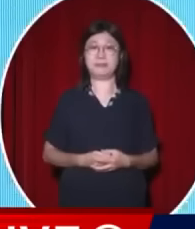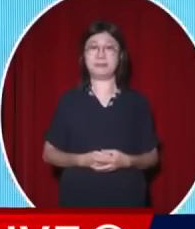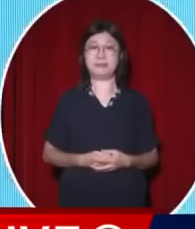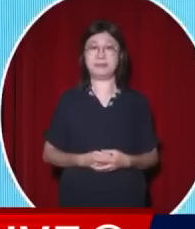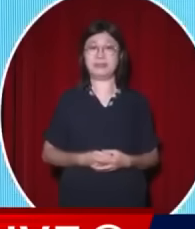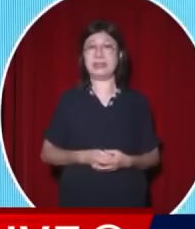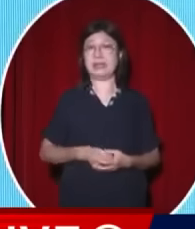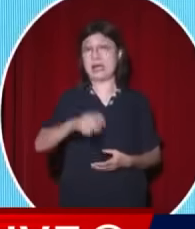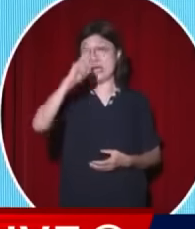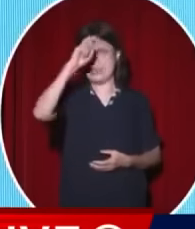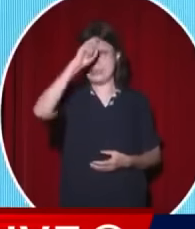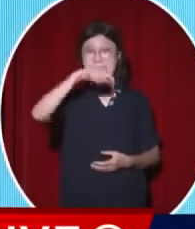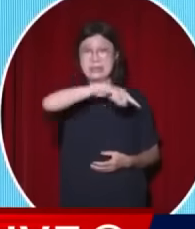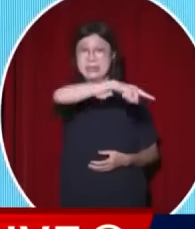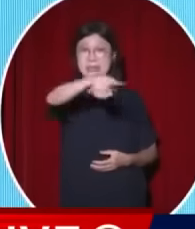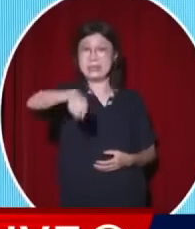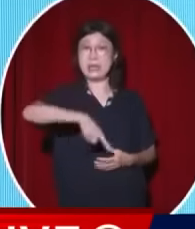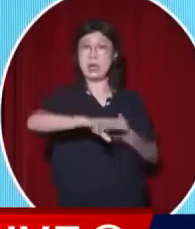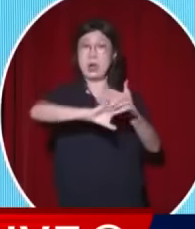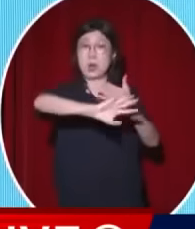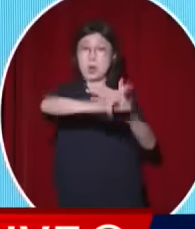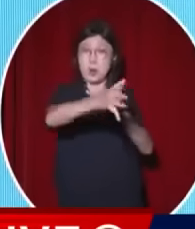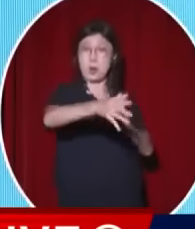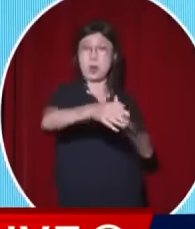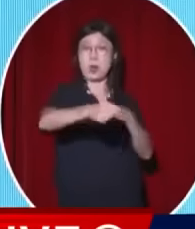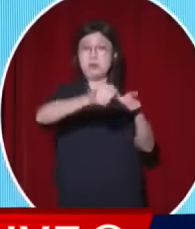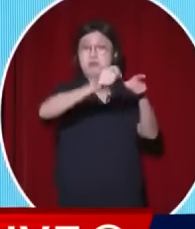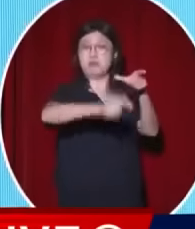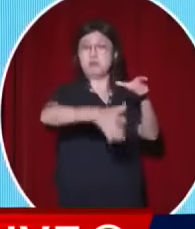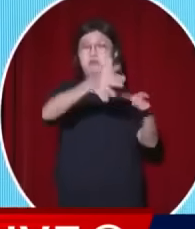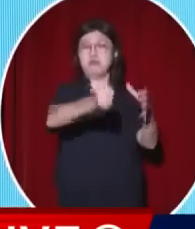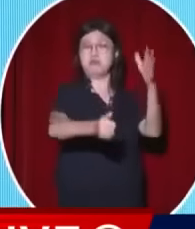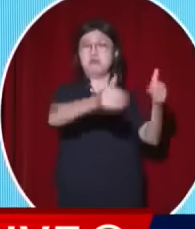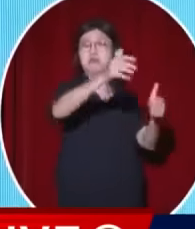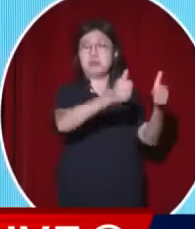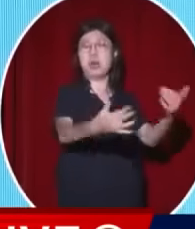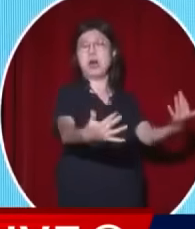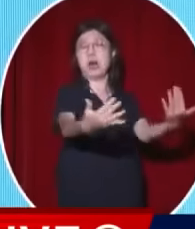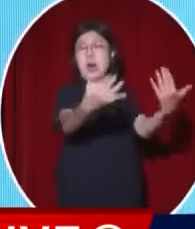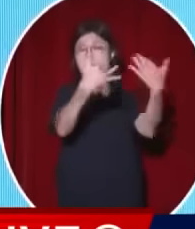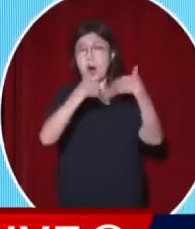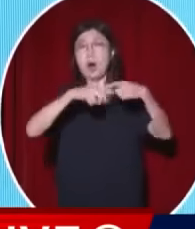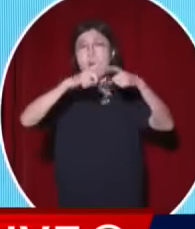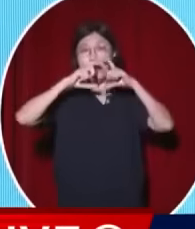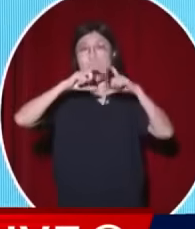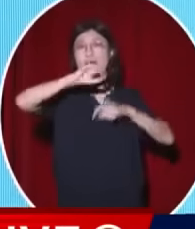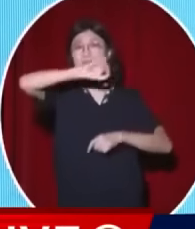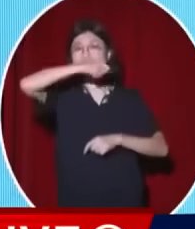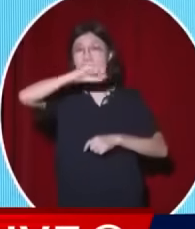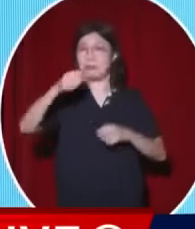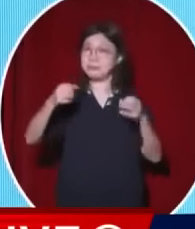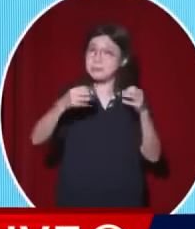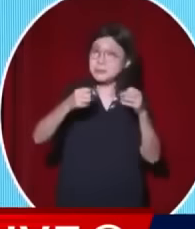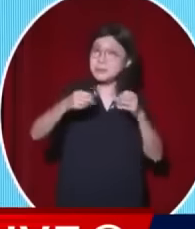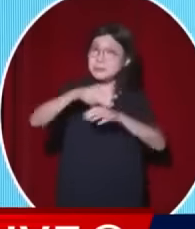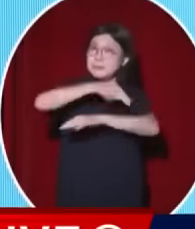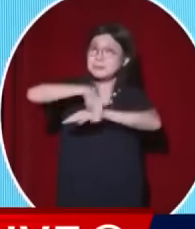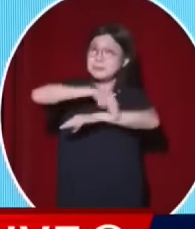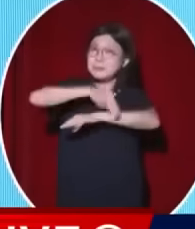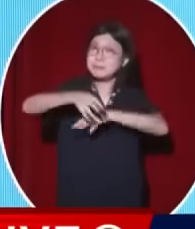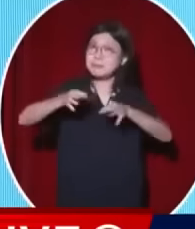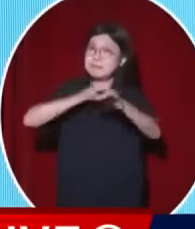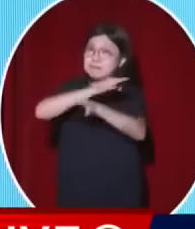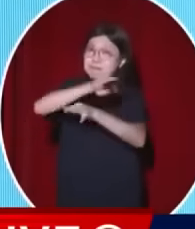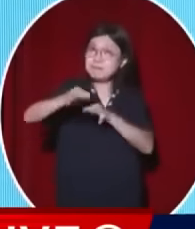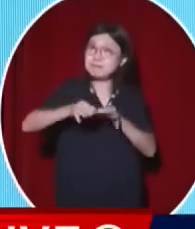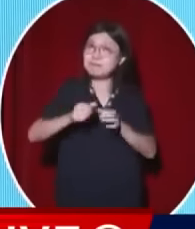请那些海外事业有成的企业家一起回来台湾，拟定对的政策，吸引台商回来投